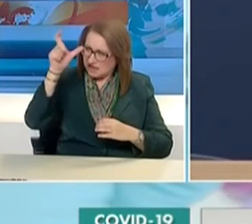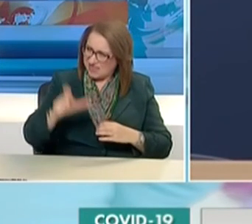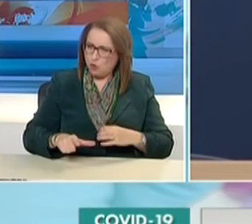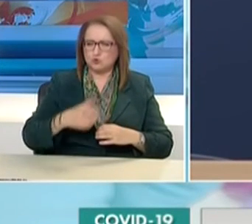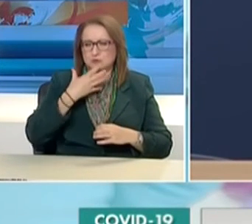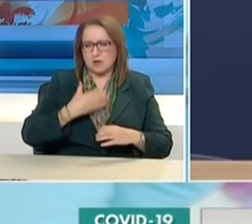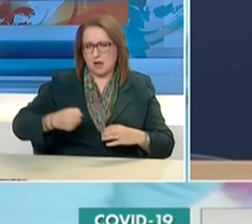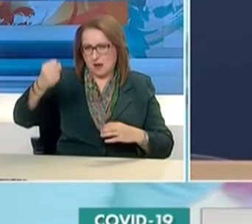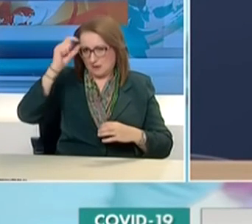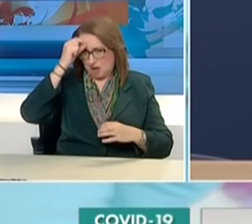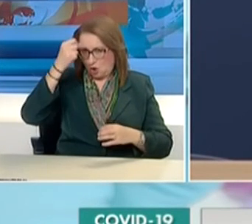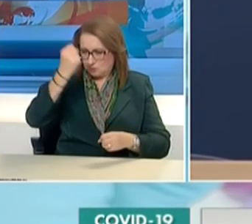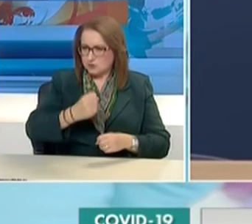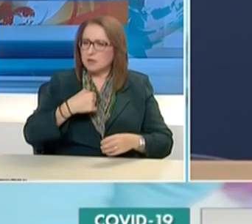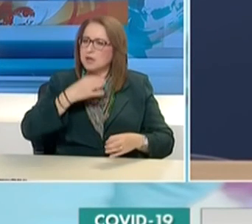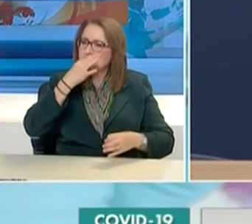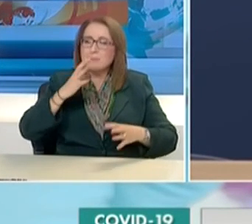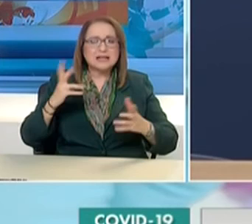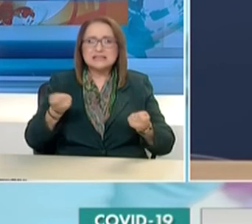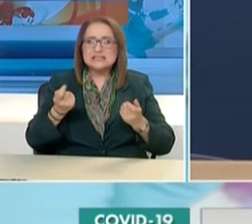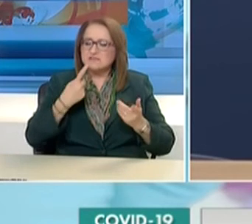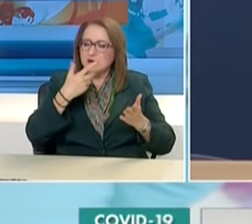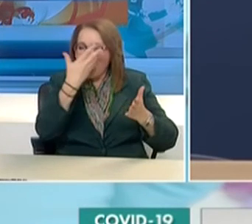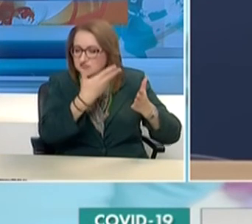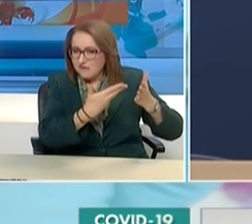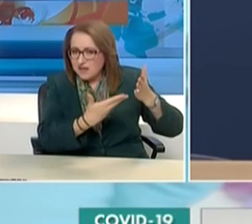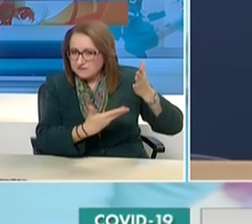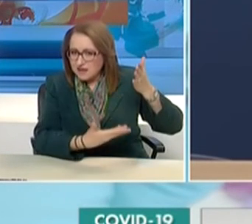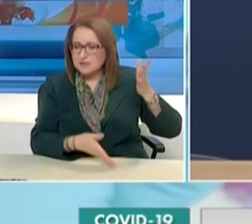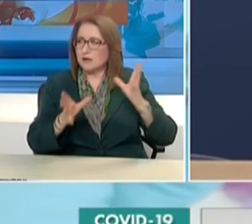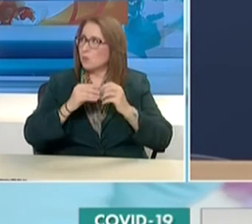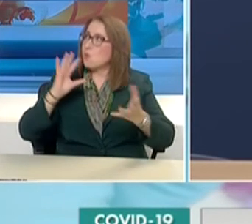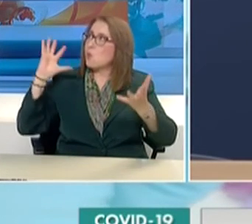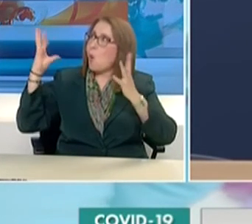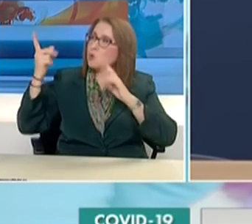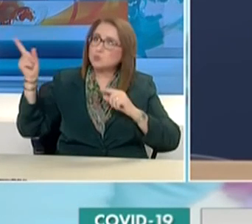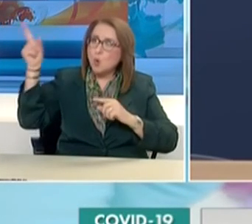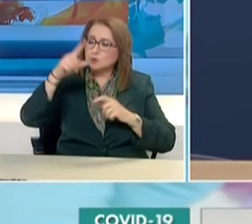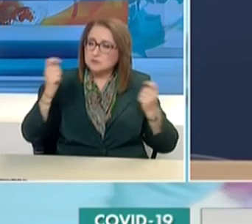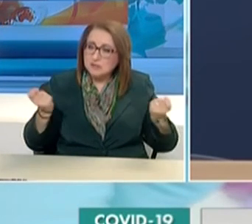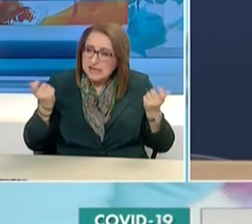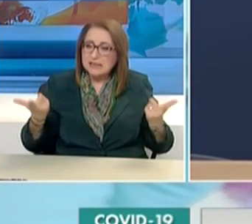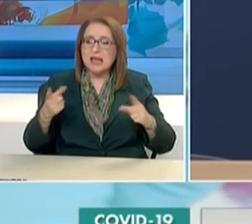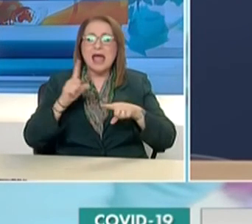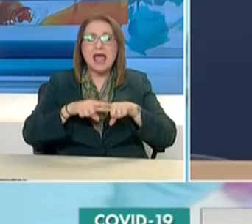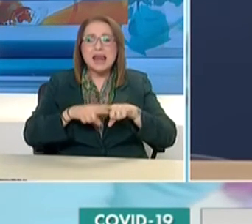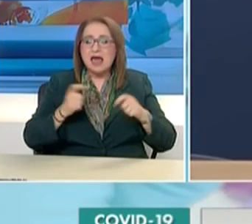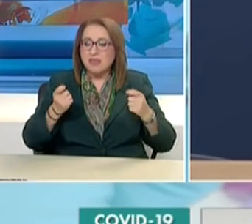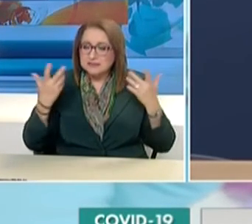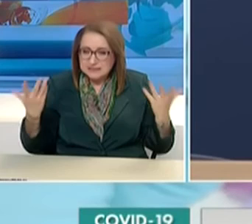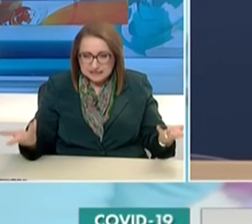παγκόσμια κατάσταση. Εξέθεσα τα ευρωπαϊκά δεδομένα, τα ελληνικά δεδομένα, την ανησυχία